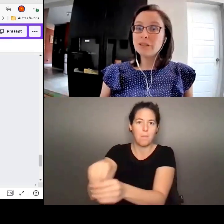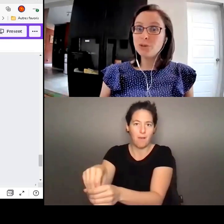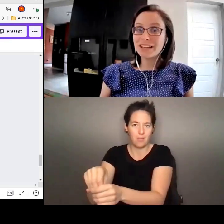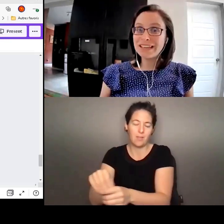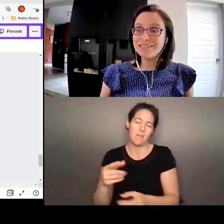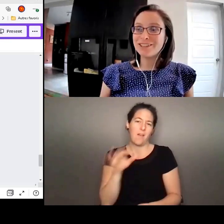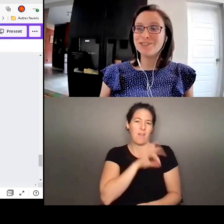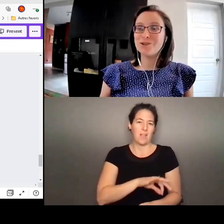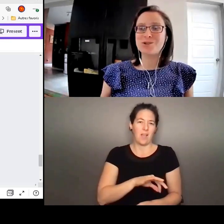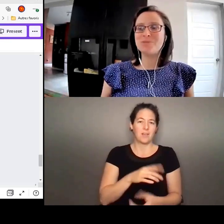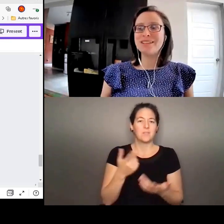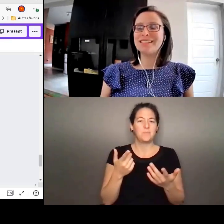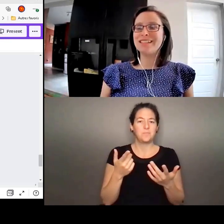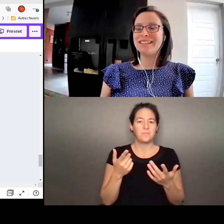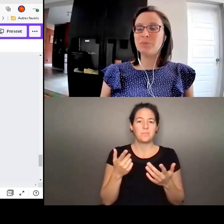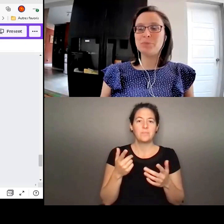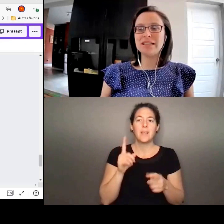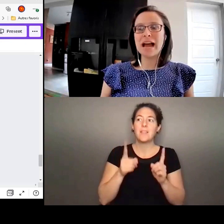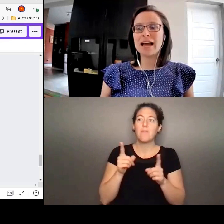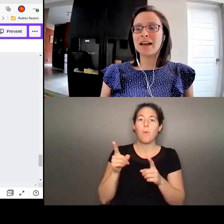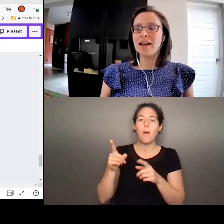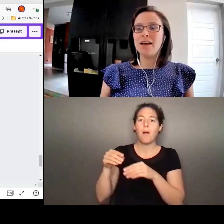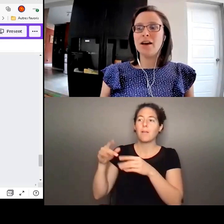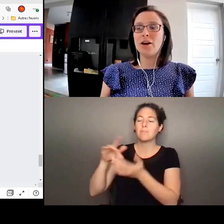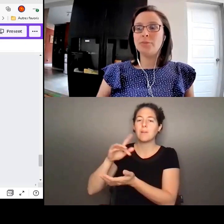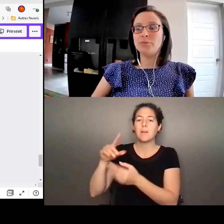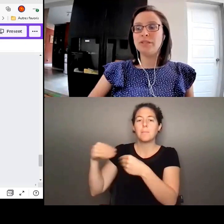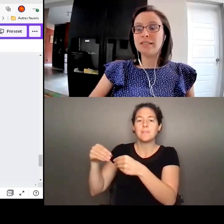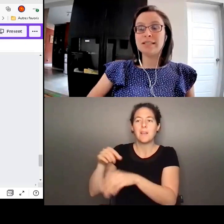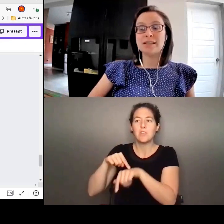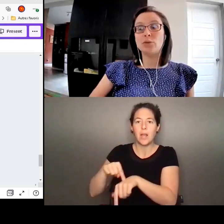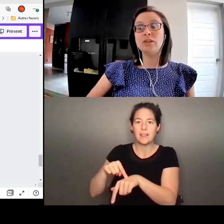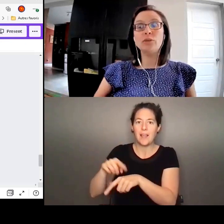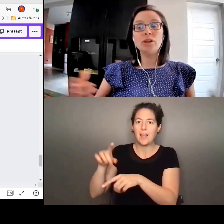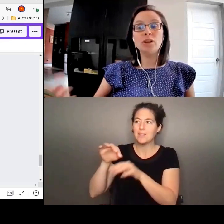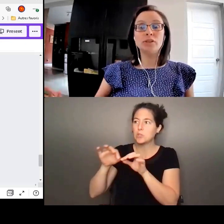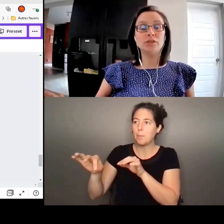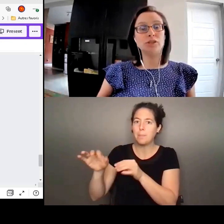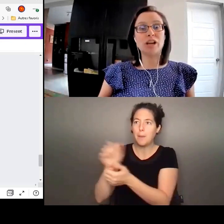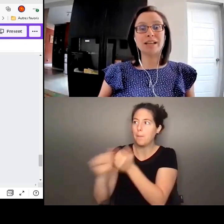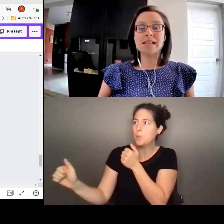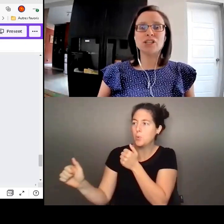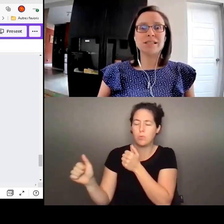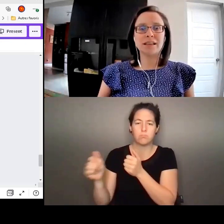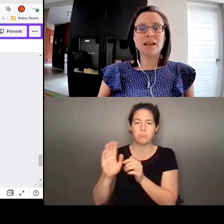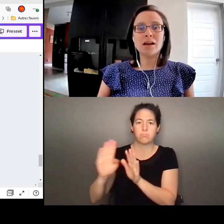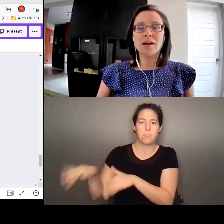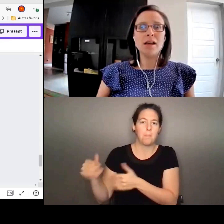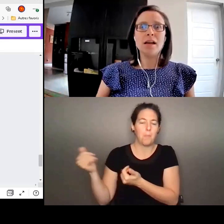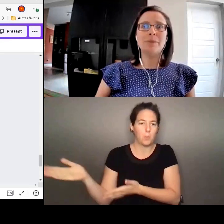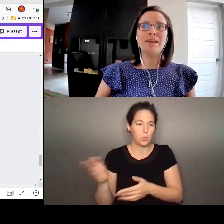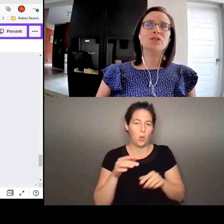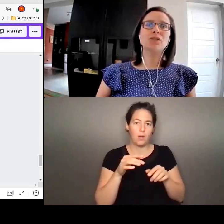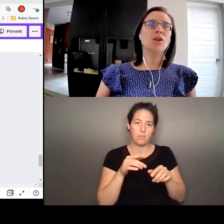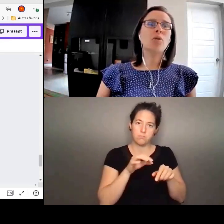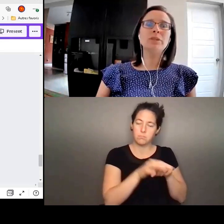les pénuries de semis dans les pépinières. Puis, c'est ça. Au niveau du jardinage extérieur,